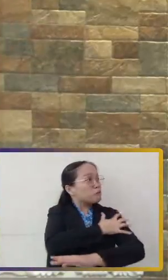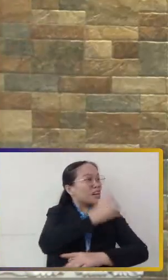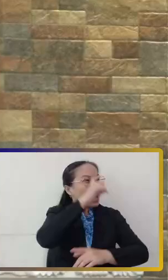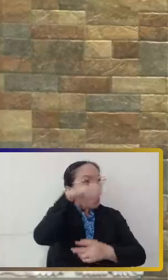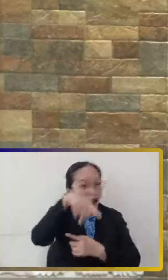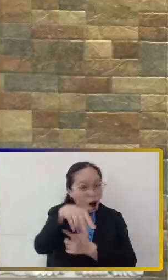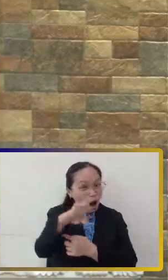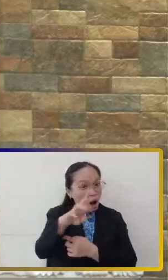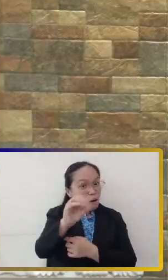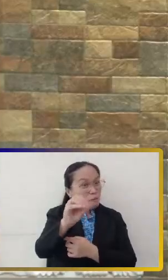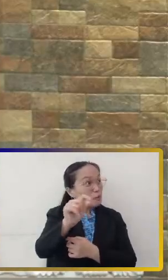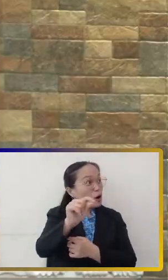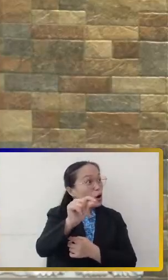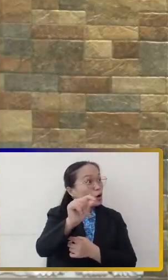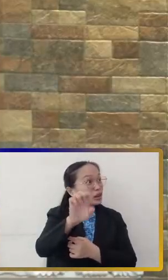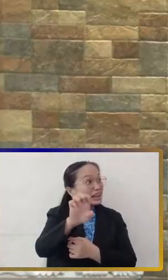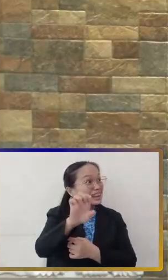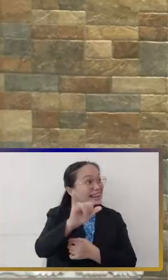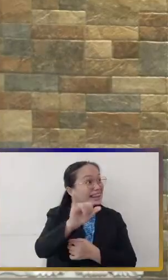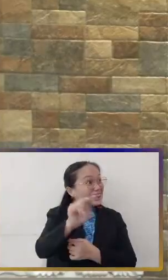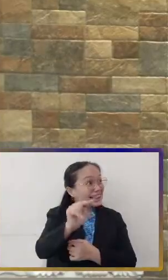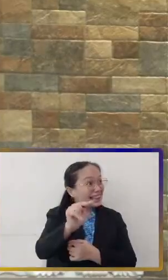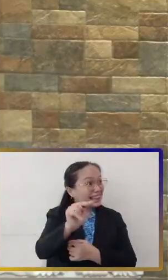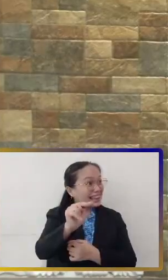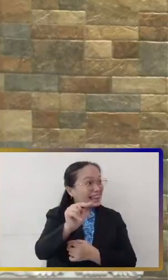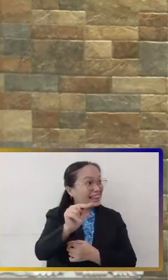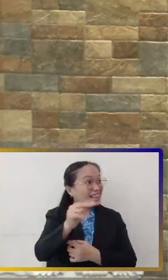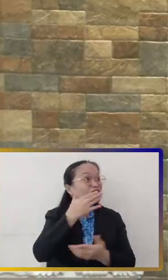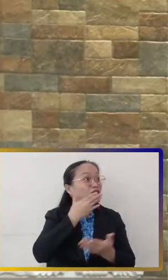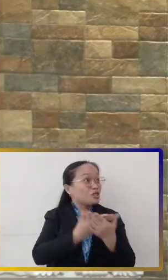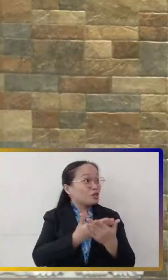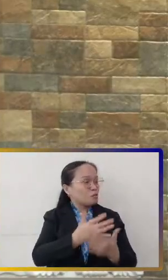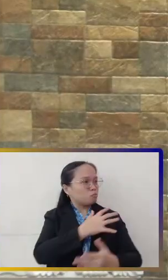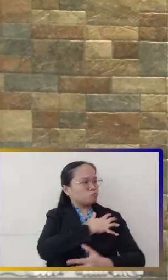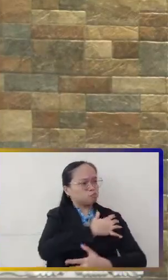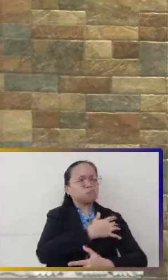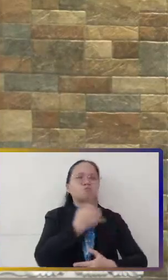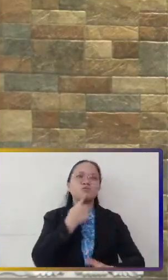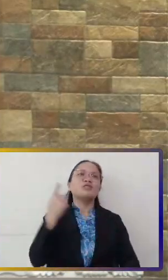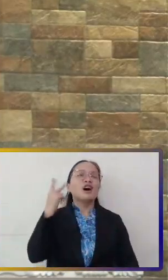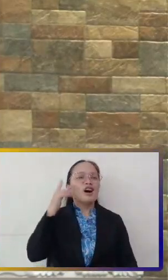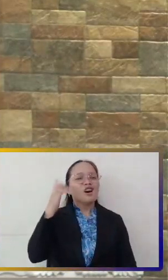kapatid. Sabi ko, wow. Sana every day.